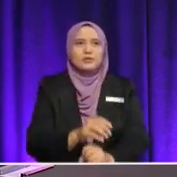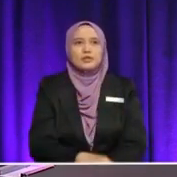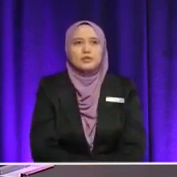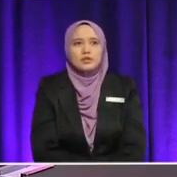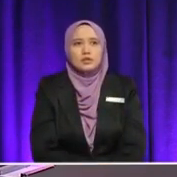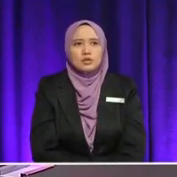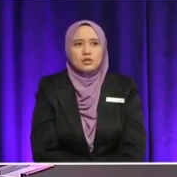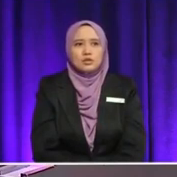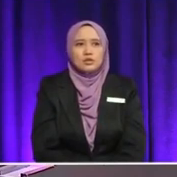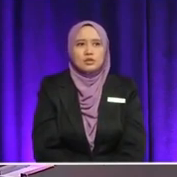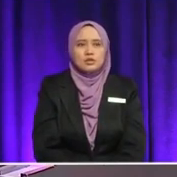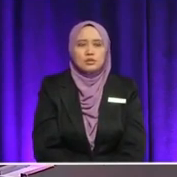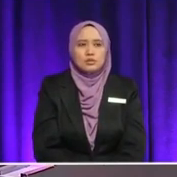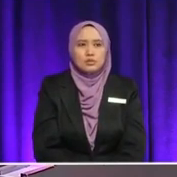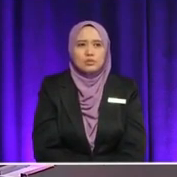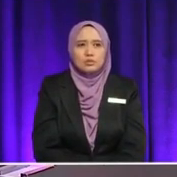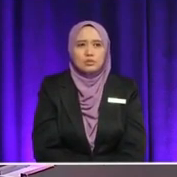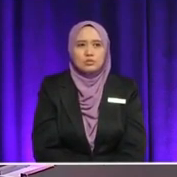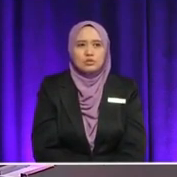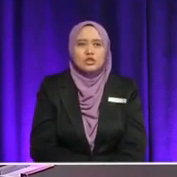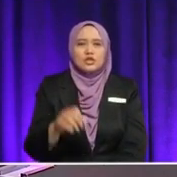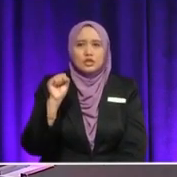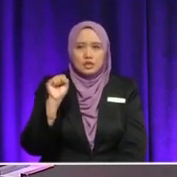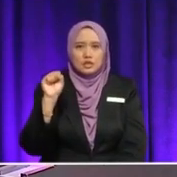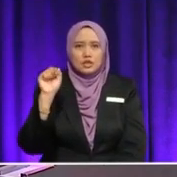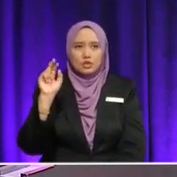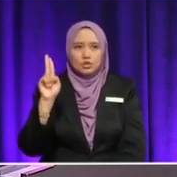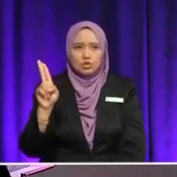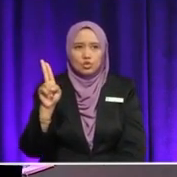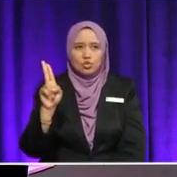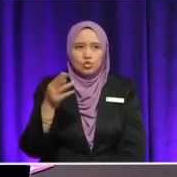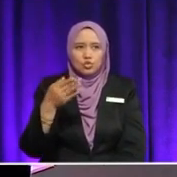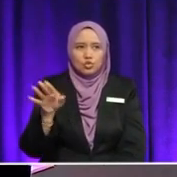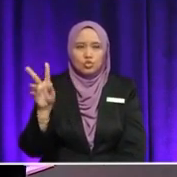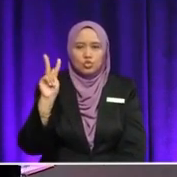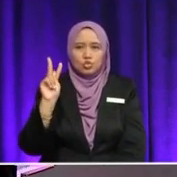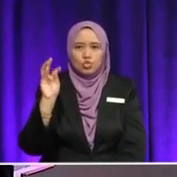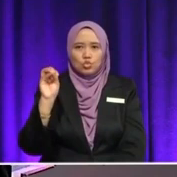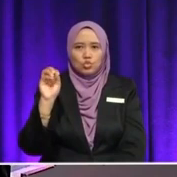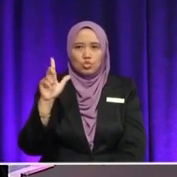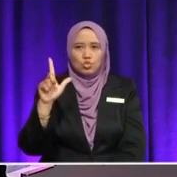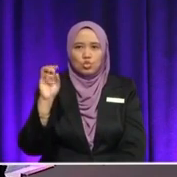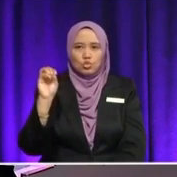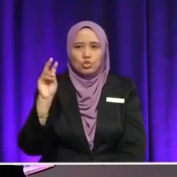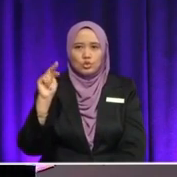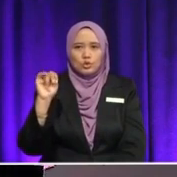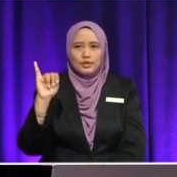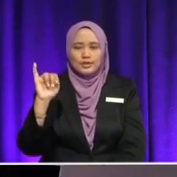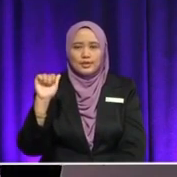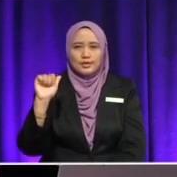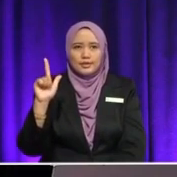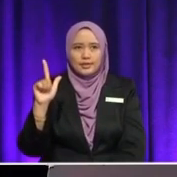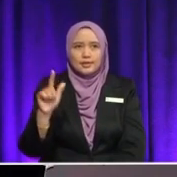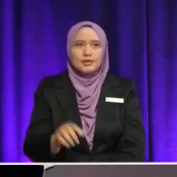setiausaha kolonial Oke sebab pada titik ini masih belum merdeka